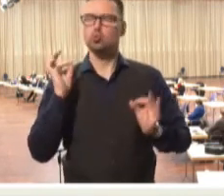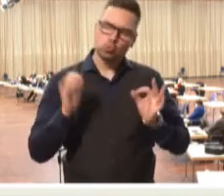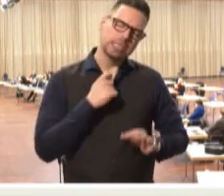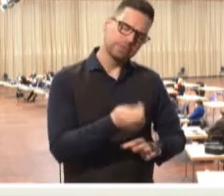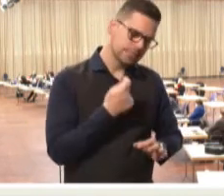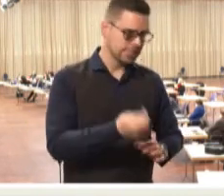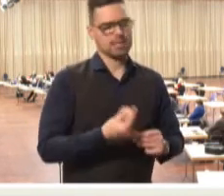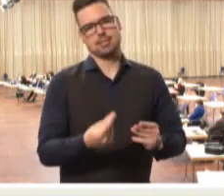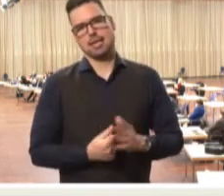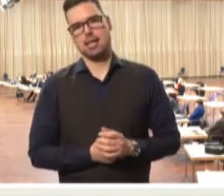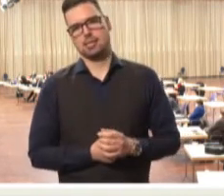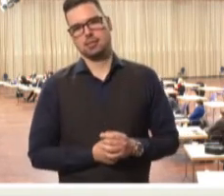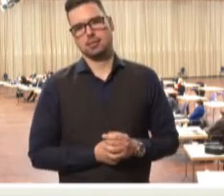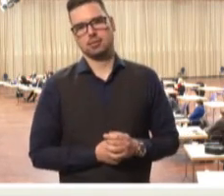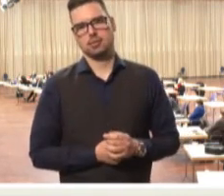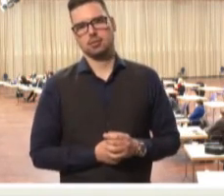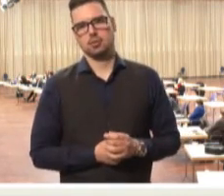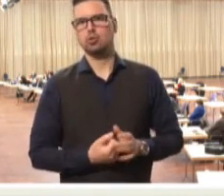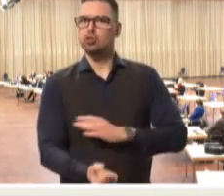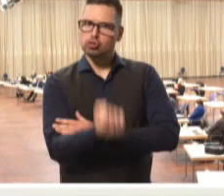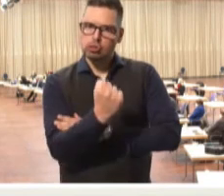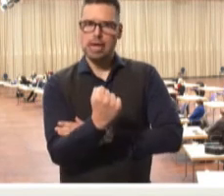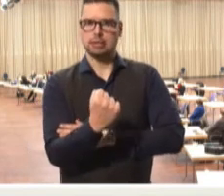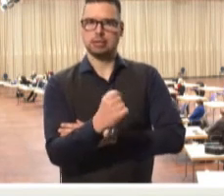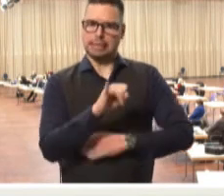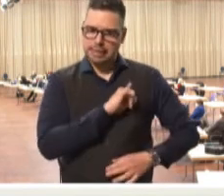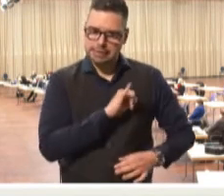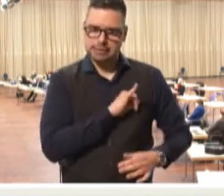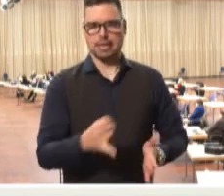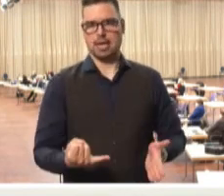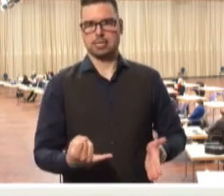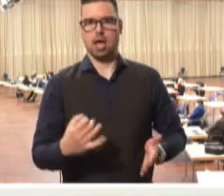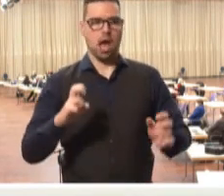Geld. Es kommt dort an, wo es hingehört, nämlich zur Stärkung der Identität, der